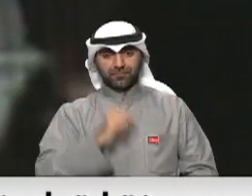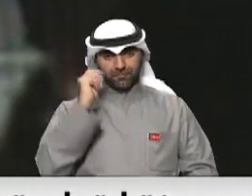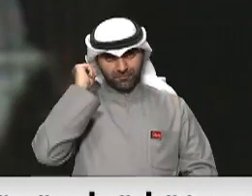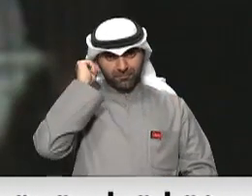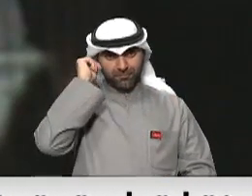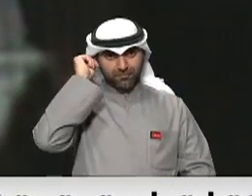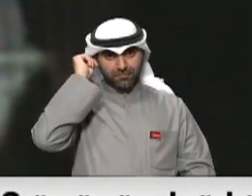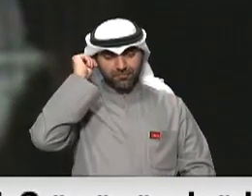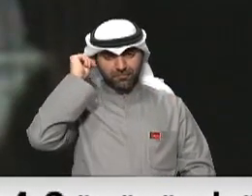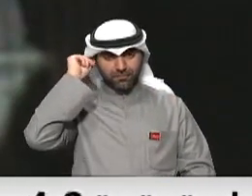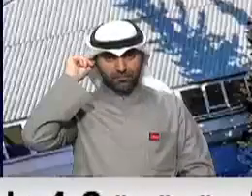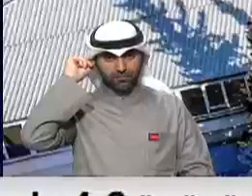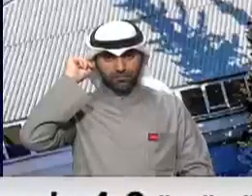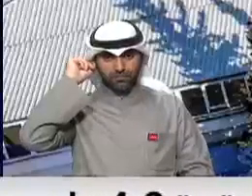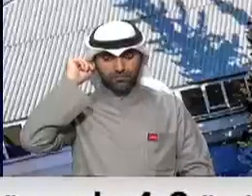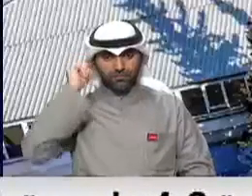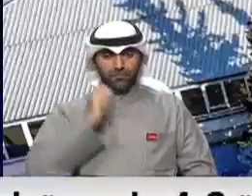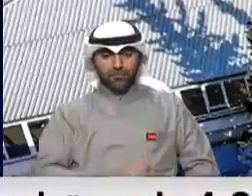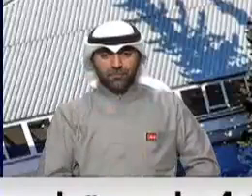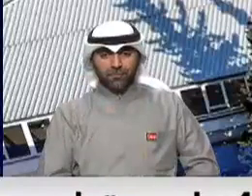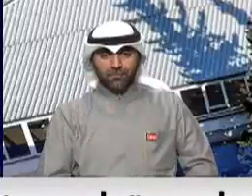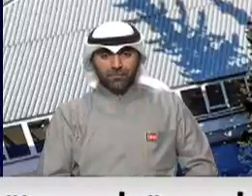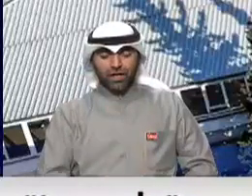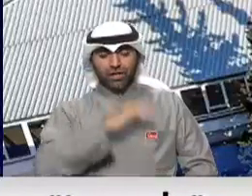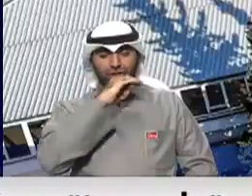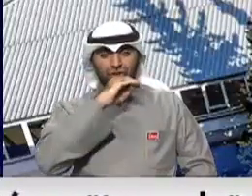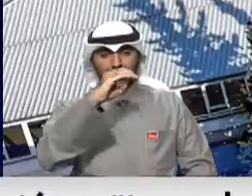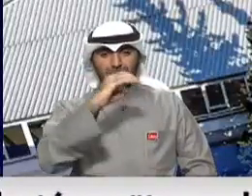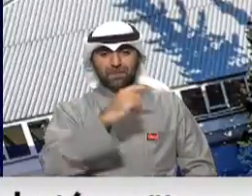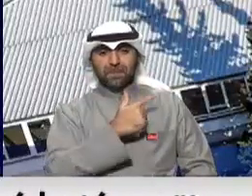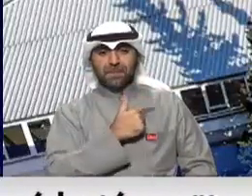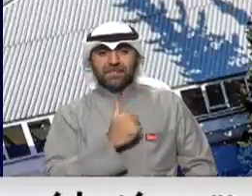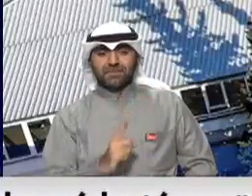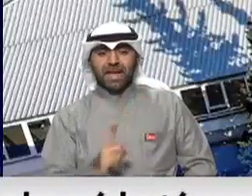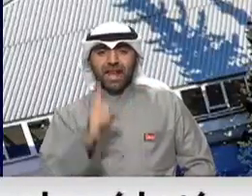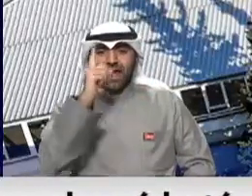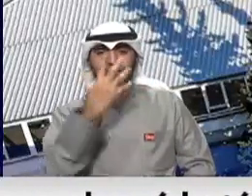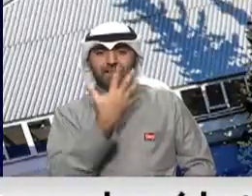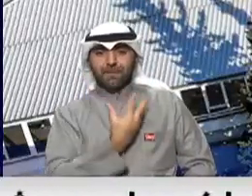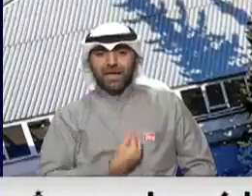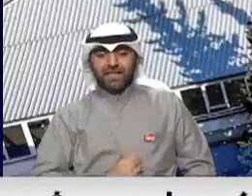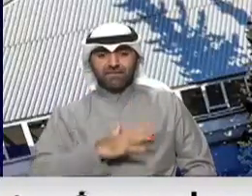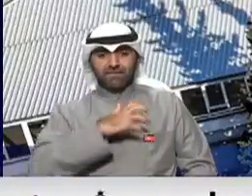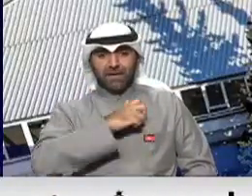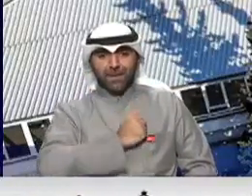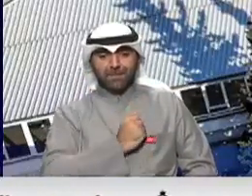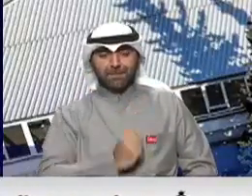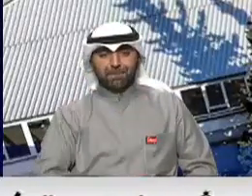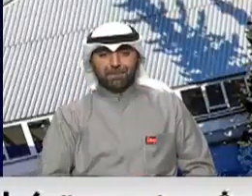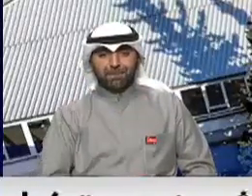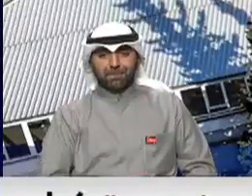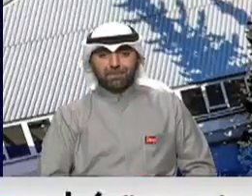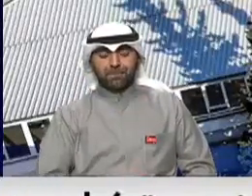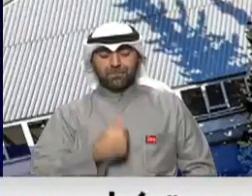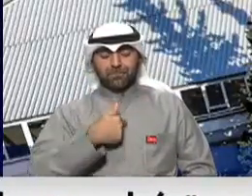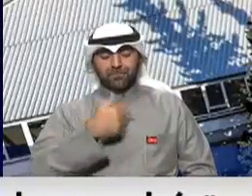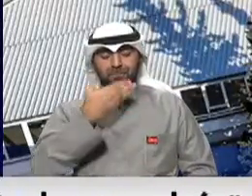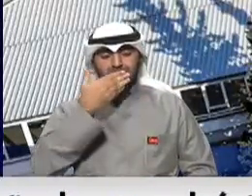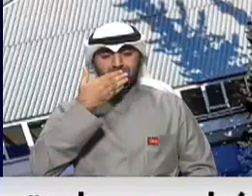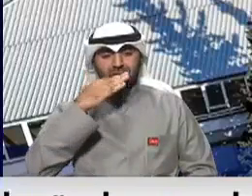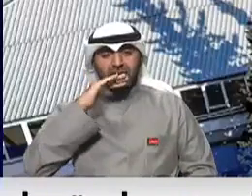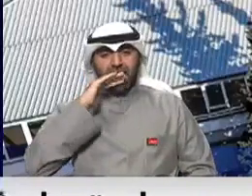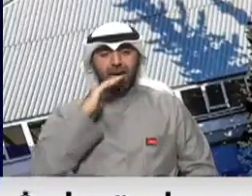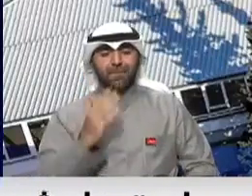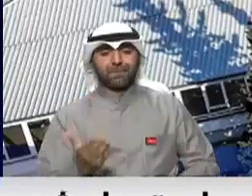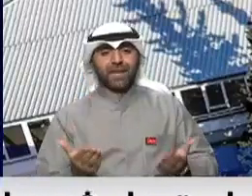السلام عليكم والسادة المشاهدين. لله الحمد، يعني الجمعية الكويتية للإغاثة منذ